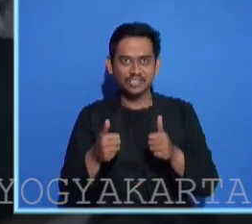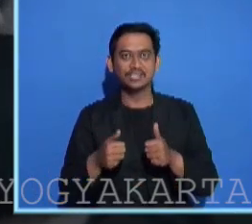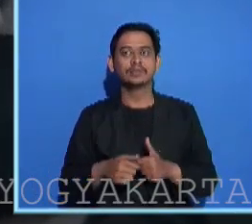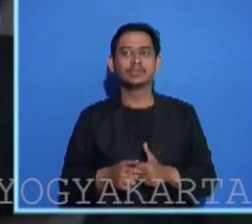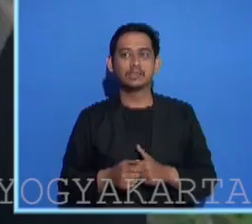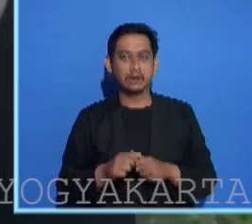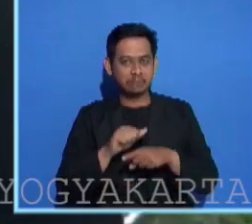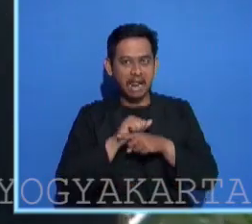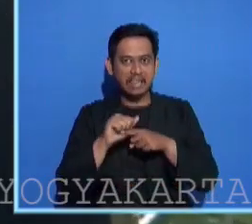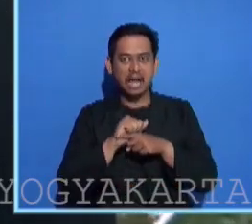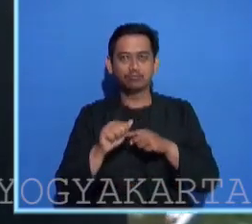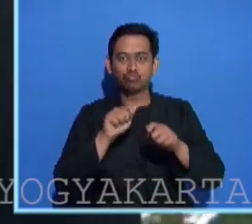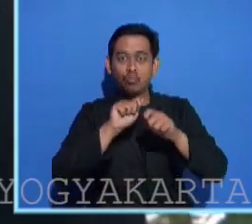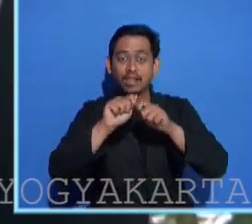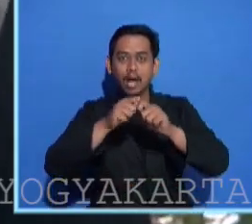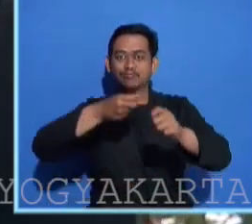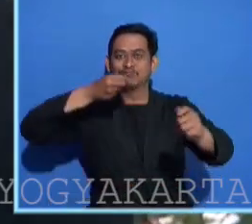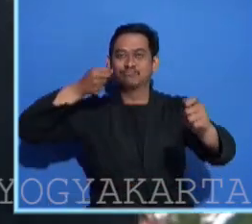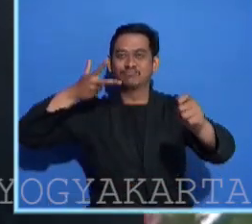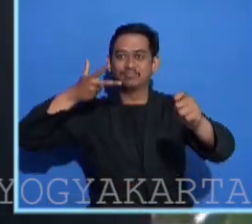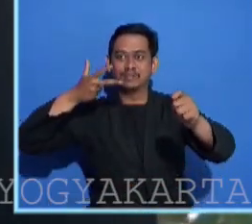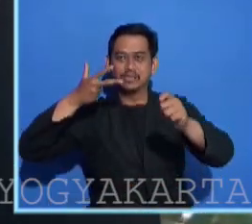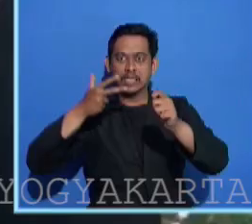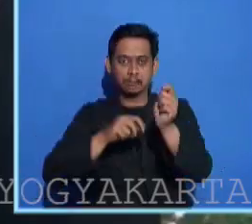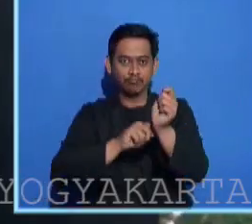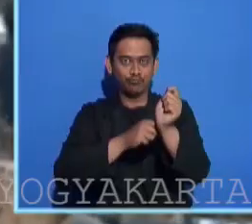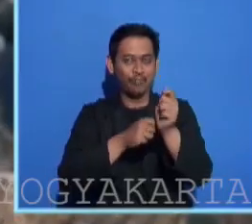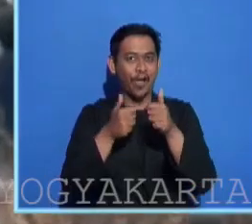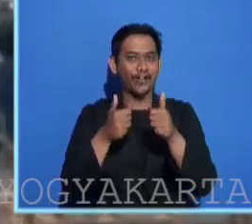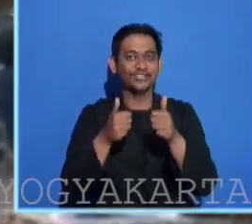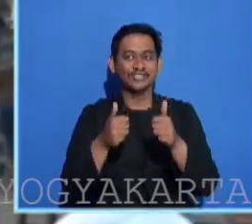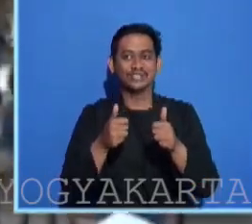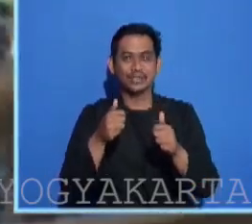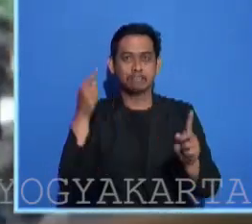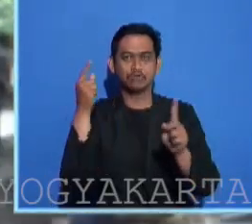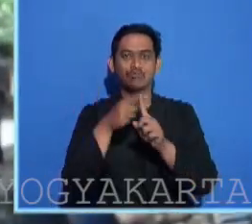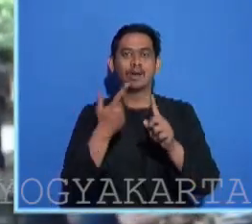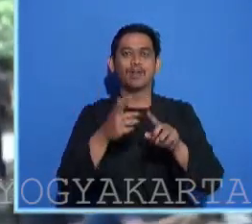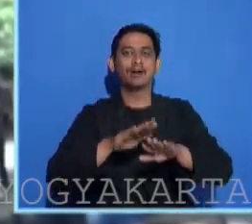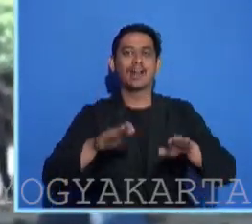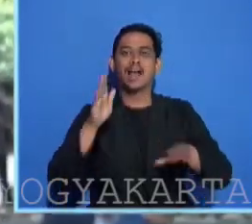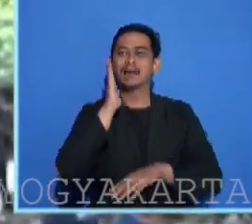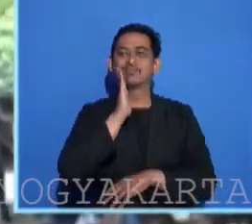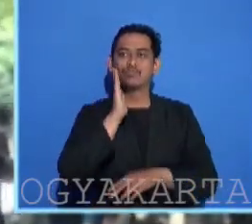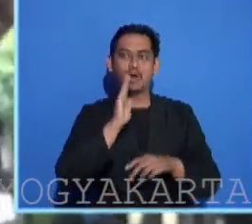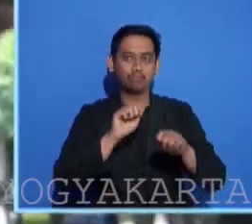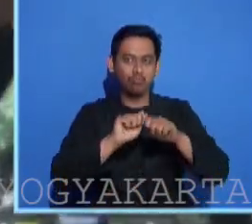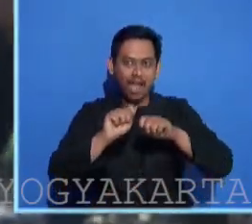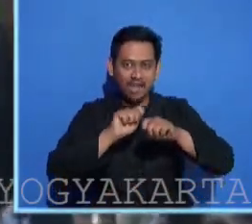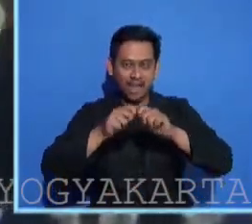Pelatihan pembuatan gendewa disambut baik para sesepuh Jemparingan agar lebih banyak kalangan muda yang dapat membuatnya.